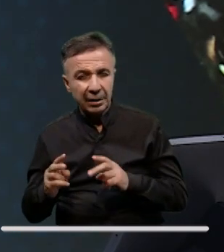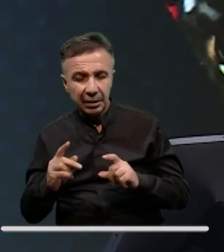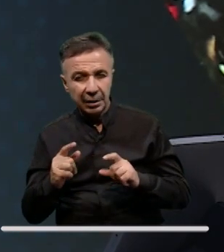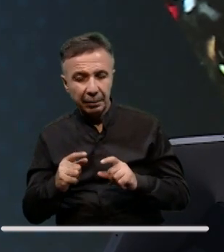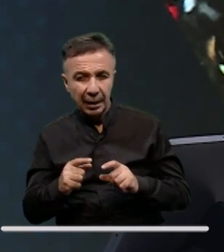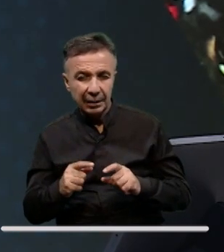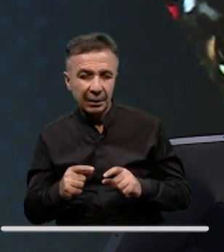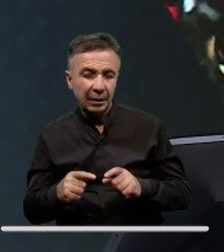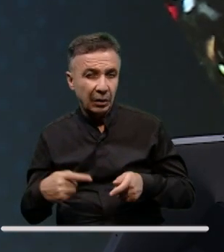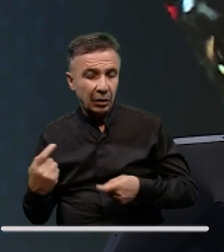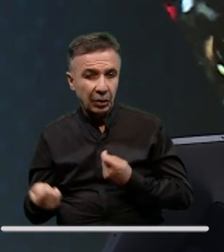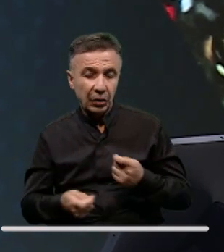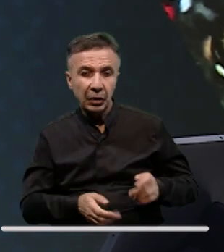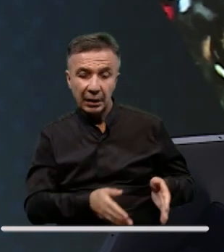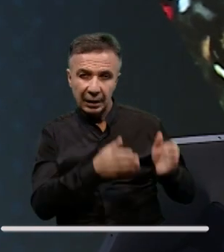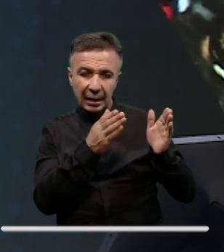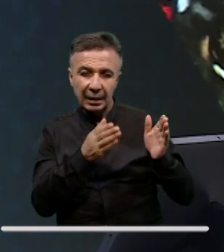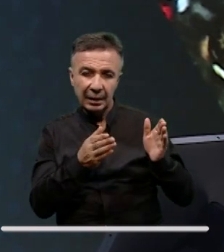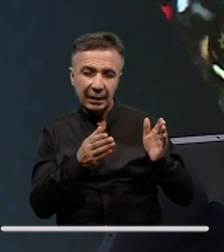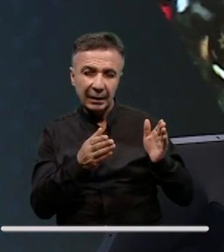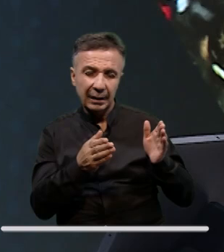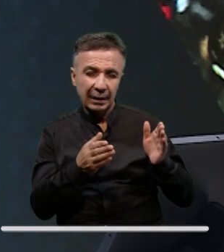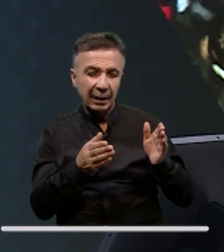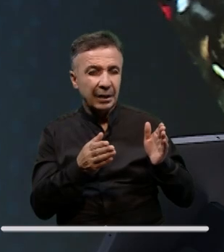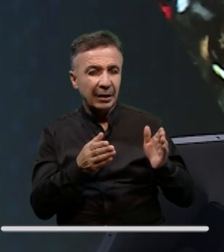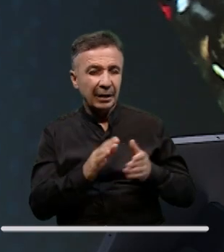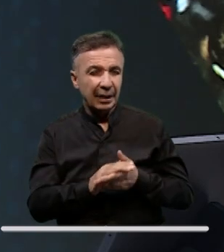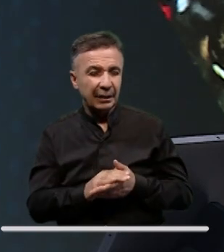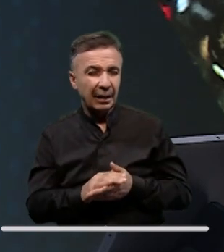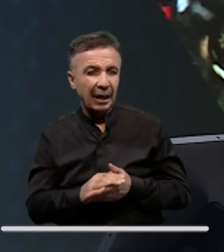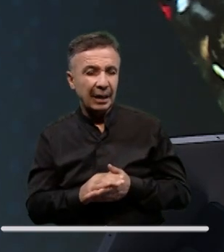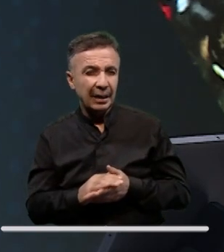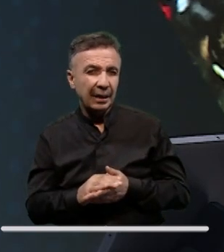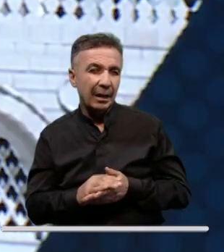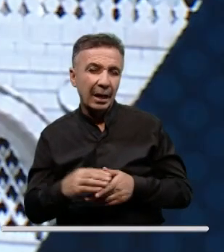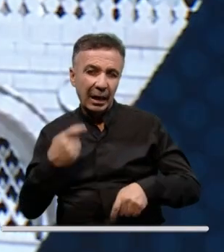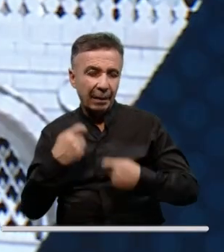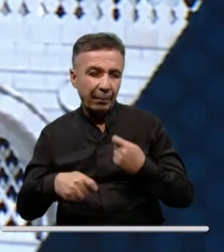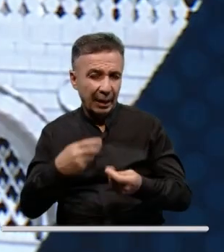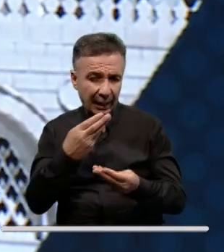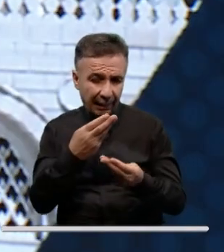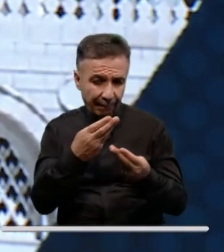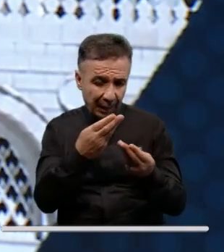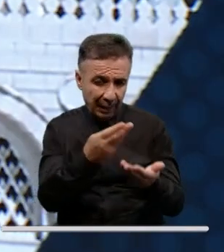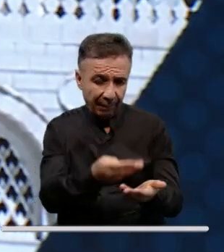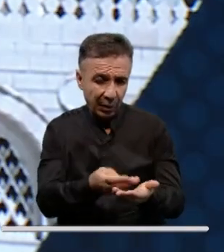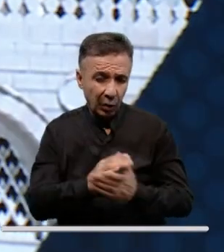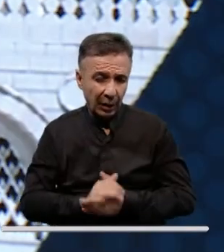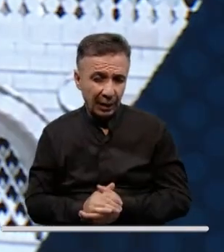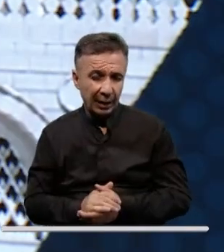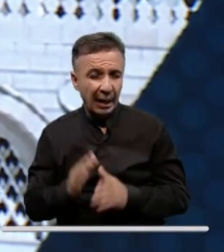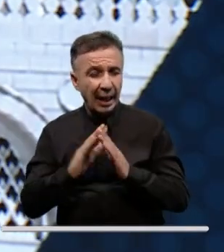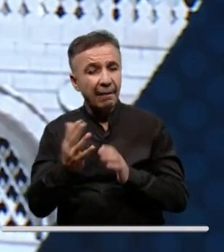Finans desteği yapabiliyor Eee ikisi de aynı anlama mı geliyor Eee bunu sormak istiyorum Yani ev almak için kredi